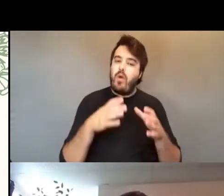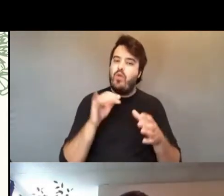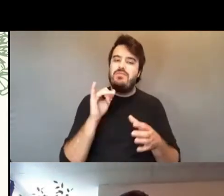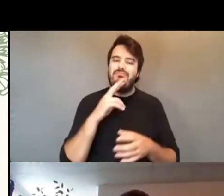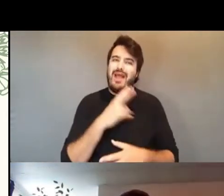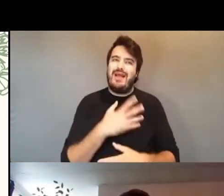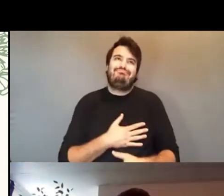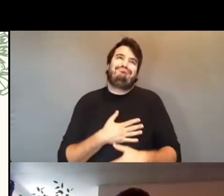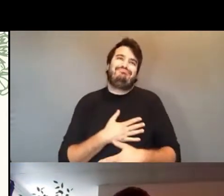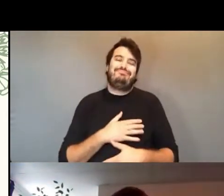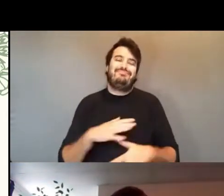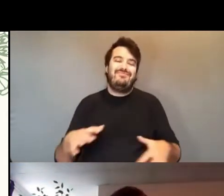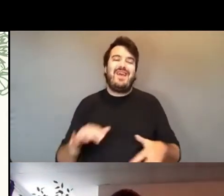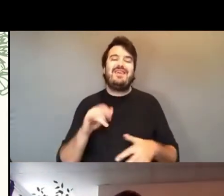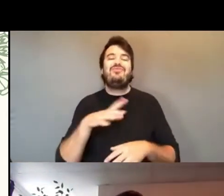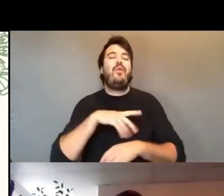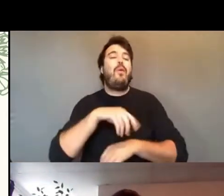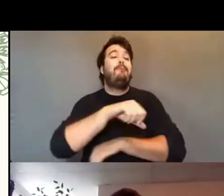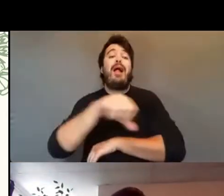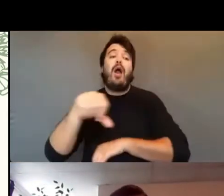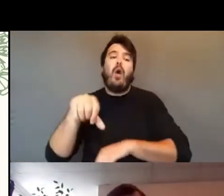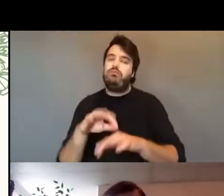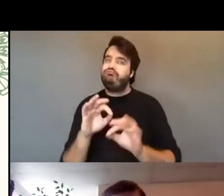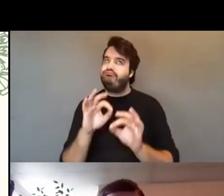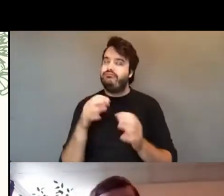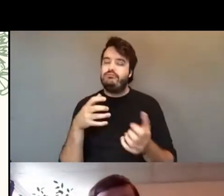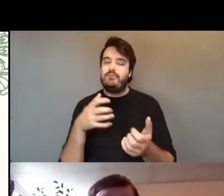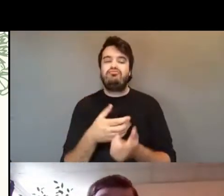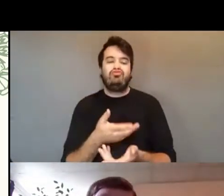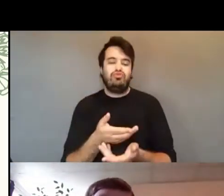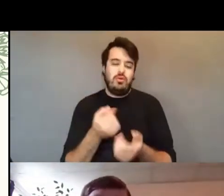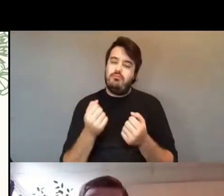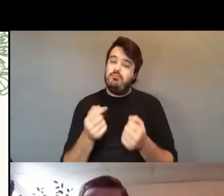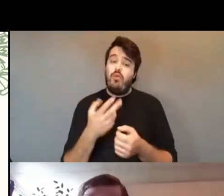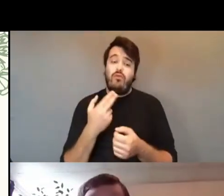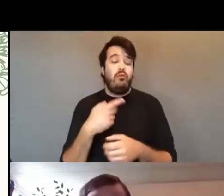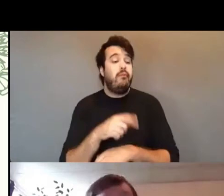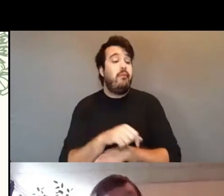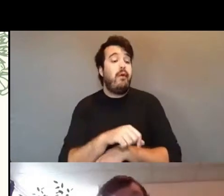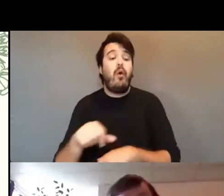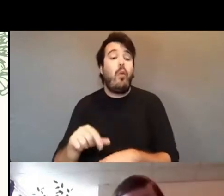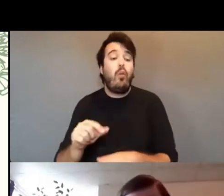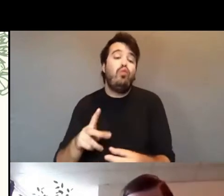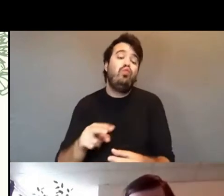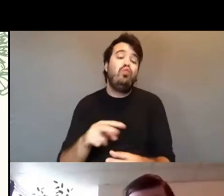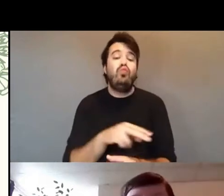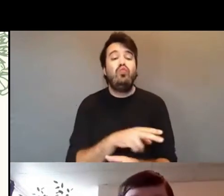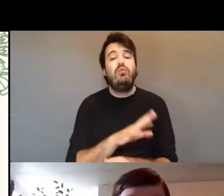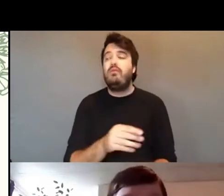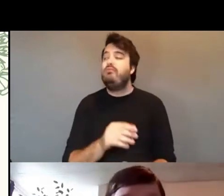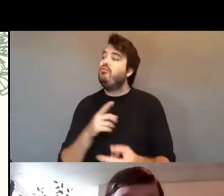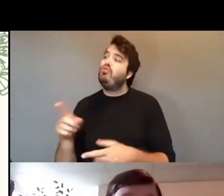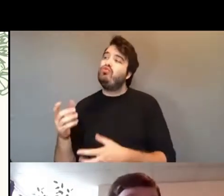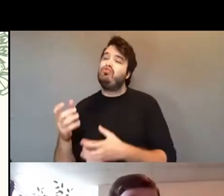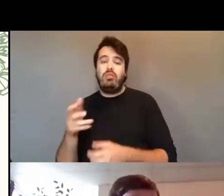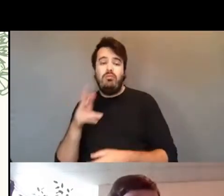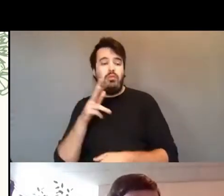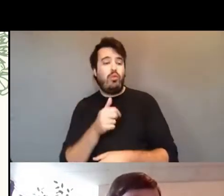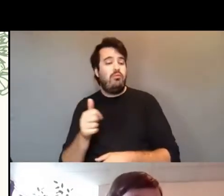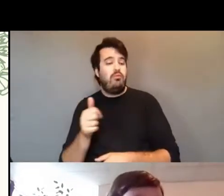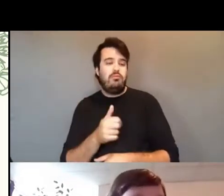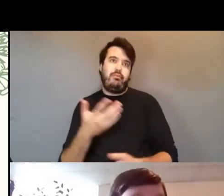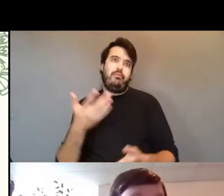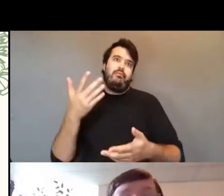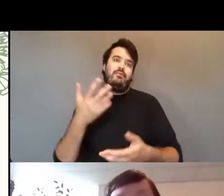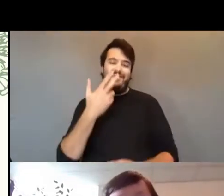plaisant de le faire si vous avez un balcon. Ce qui est le fun, c'est que vous pouvez juste aller sur votre balcon, vous couper un peu de persil, puis ensuite aller retourner à votre recette. Ça,